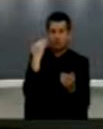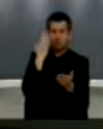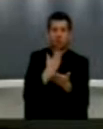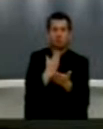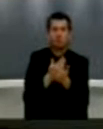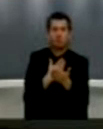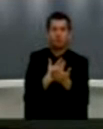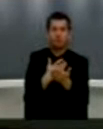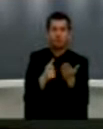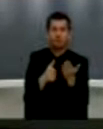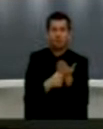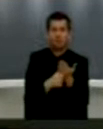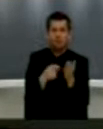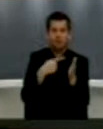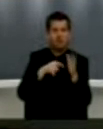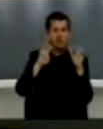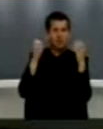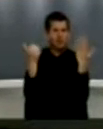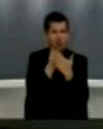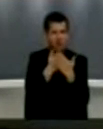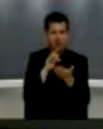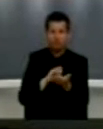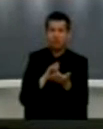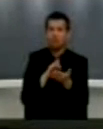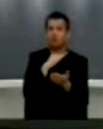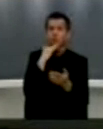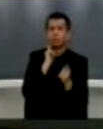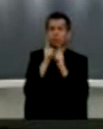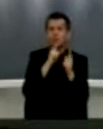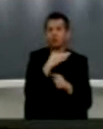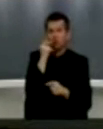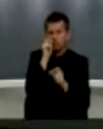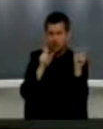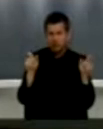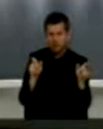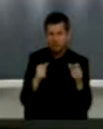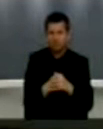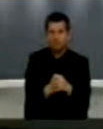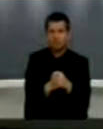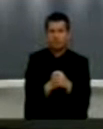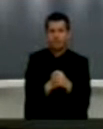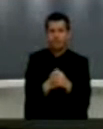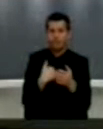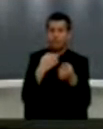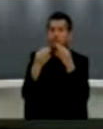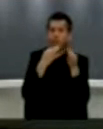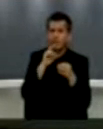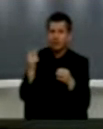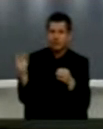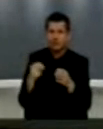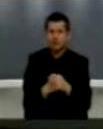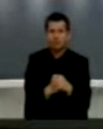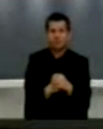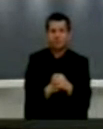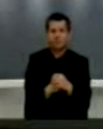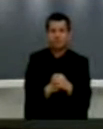qenë stacion që prej viteve 60-ta, në vendin ku ka frekuentim më të madhë të njerëzve. Si do qovë, pytja ime tjetër ka të bëj